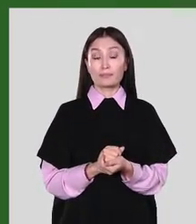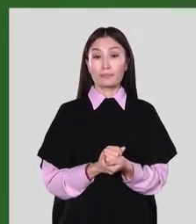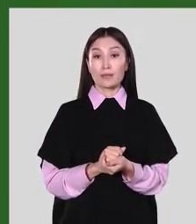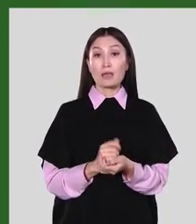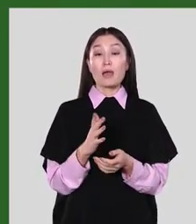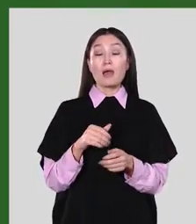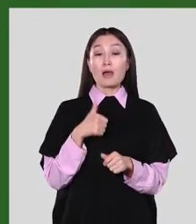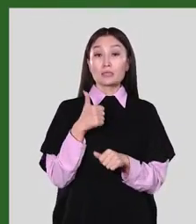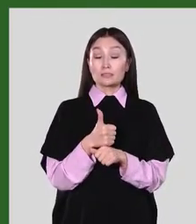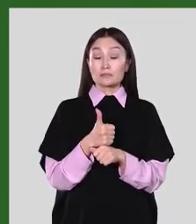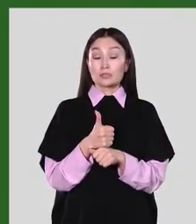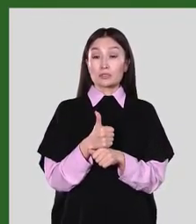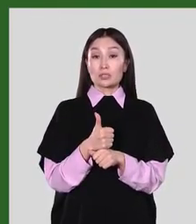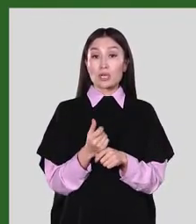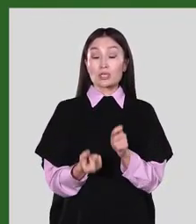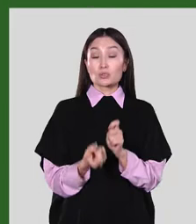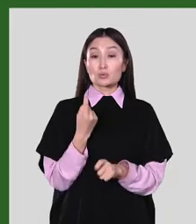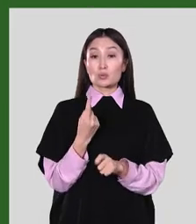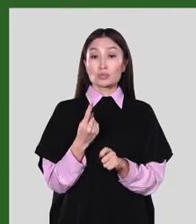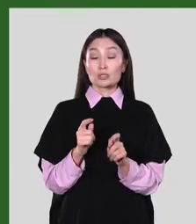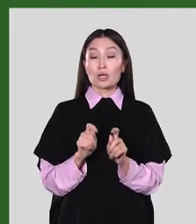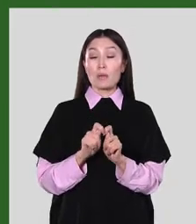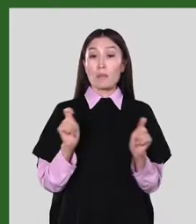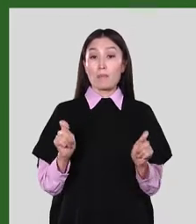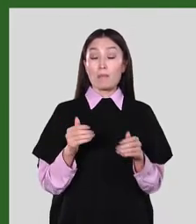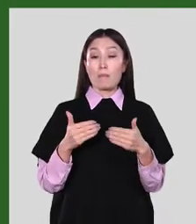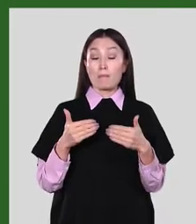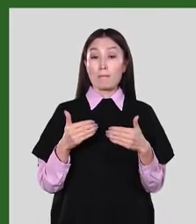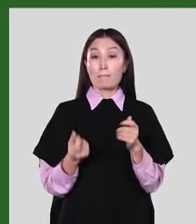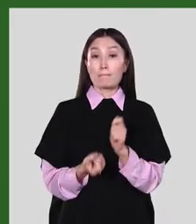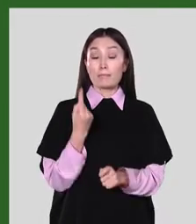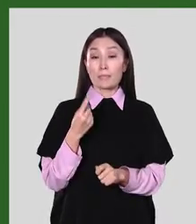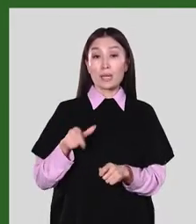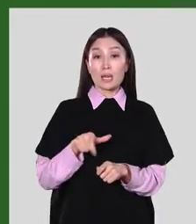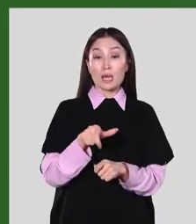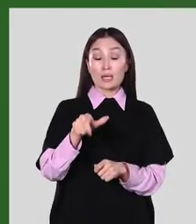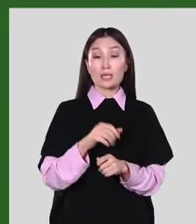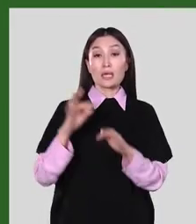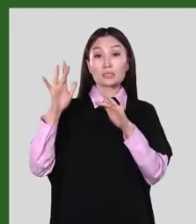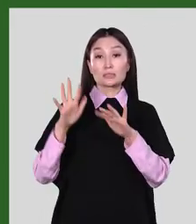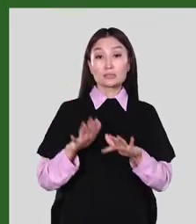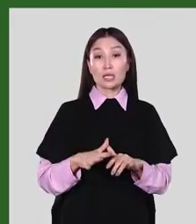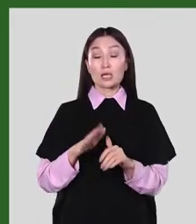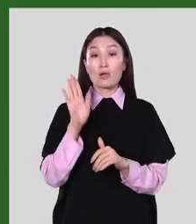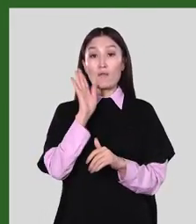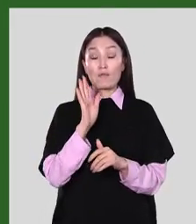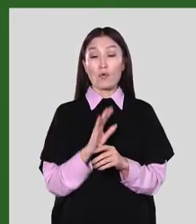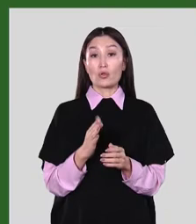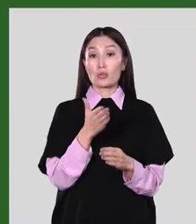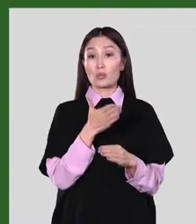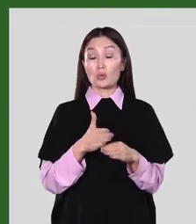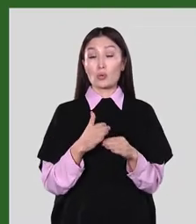основной источник питания рек снеговые и ледниковые воды их доля в общем стоки